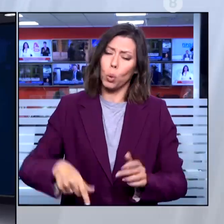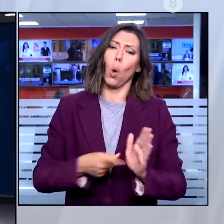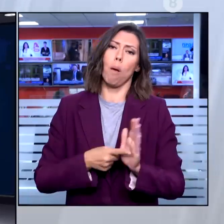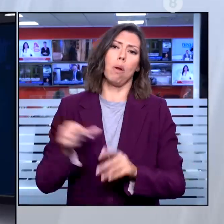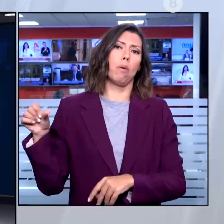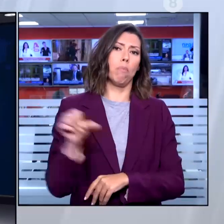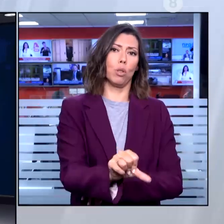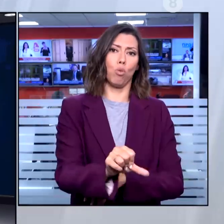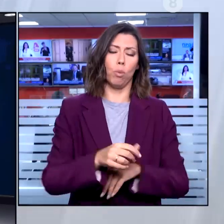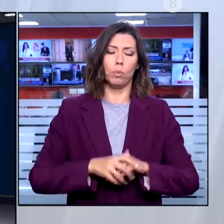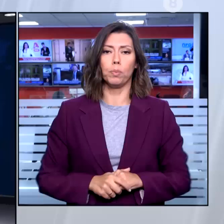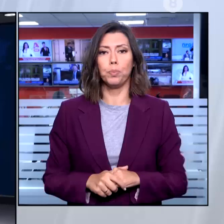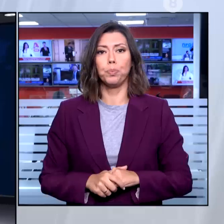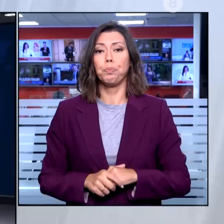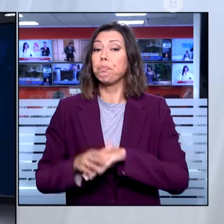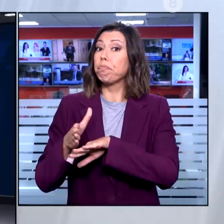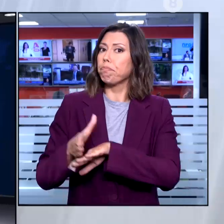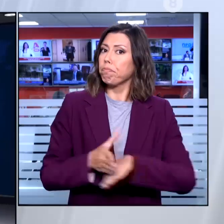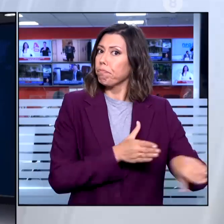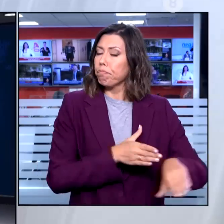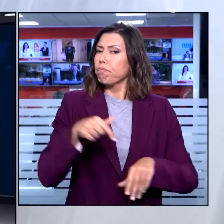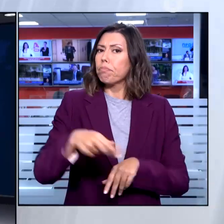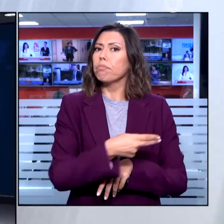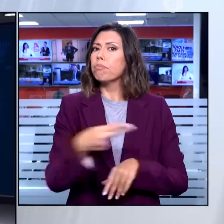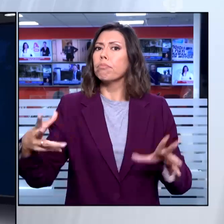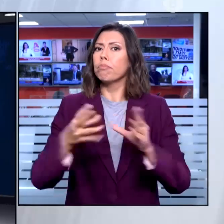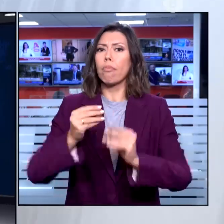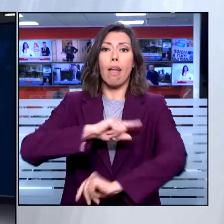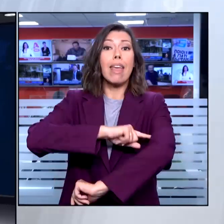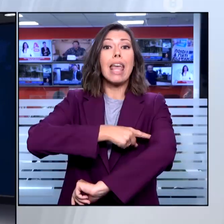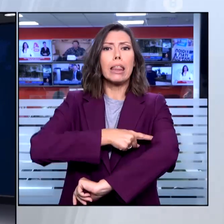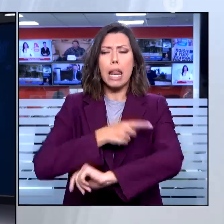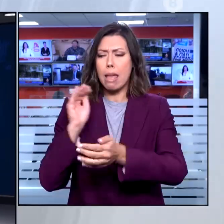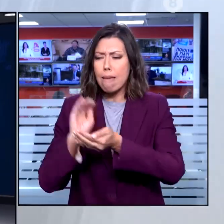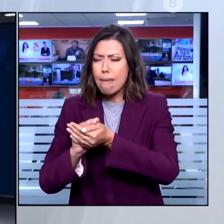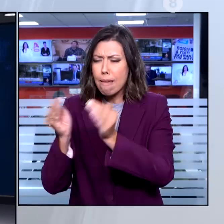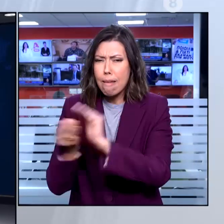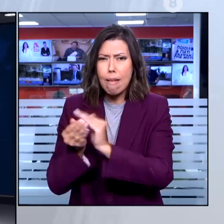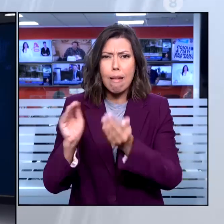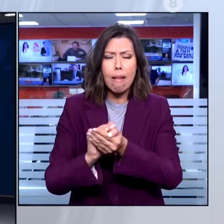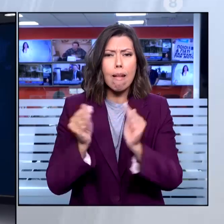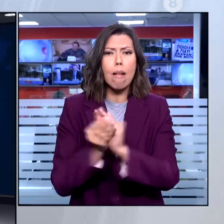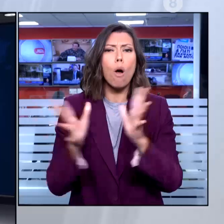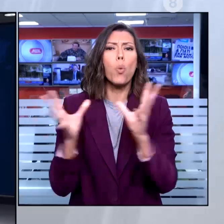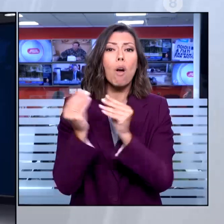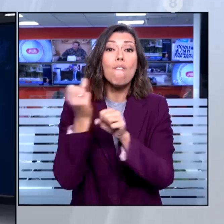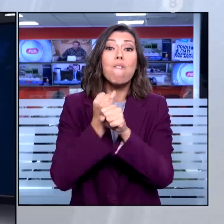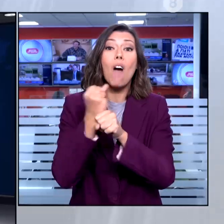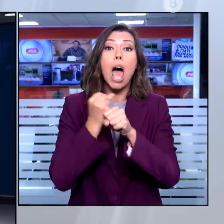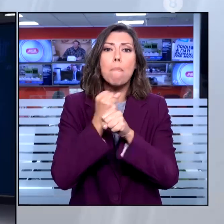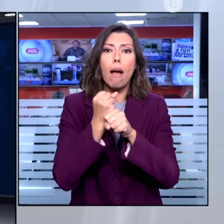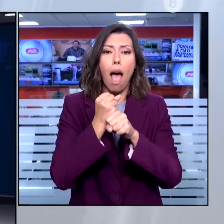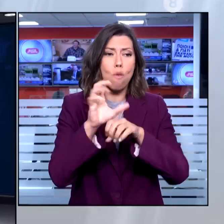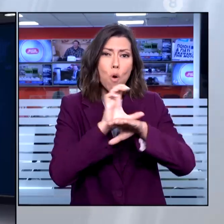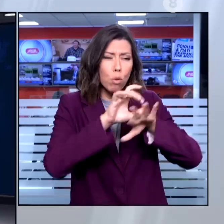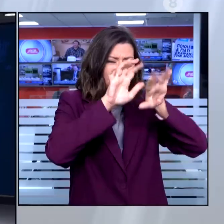Νέοι διάλογοι φωτιά των μελών του κυκλώματος που συνταγογραφούσε και στη συνέχεια πουλούσε παράνομα χιλιάδες φάρμακα για τουλάχιστον 4 χρόνια βλέπουν το φως